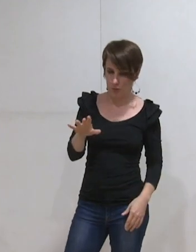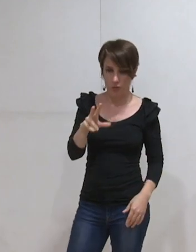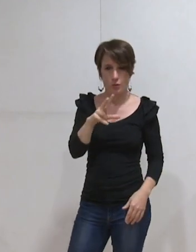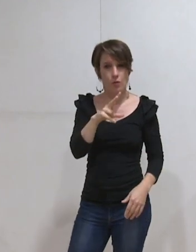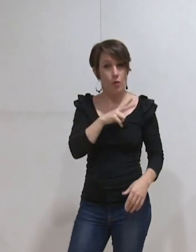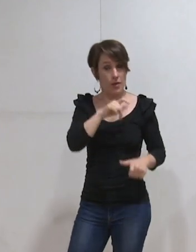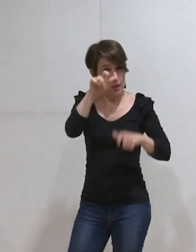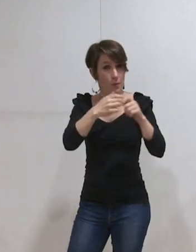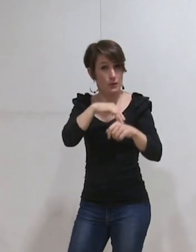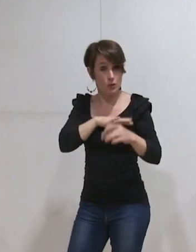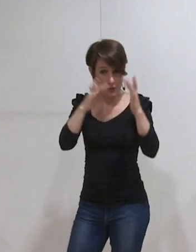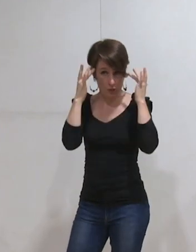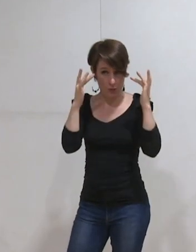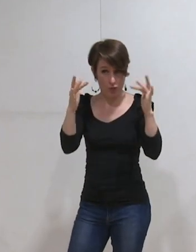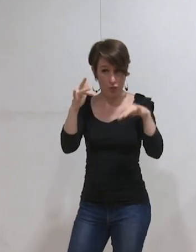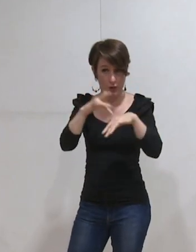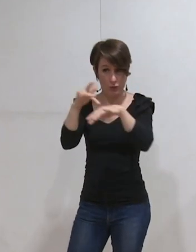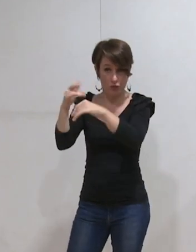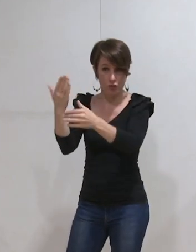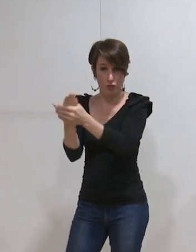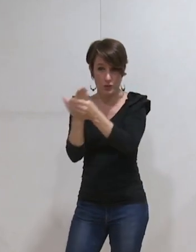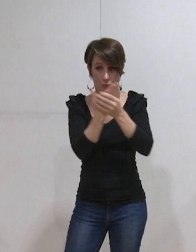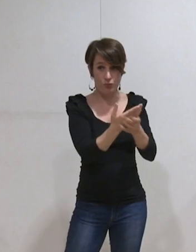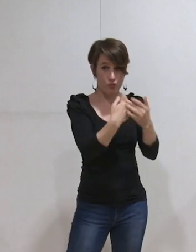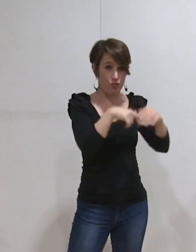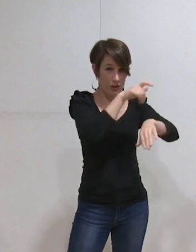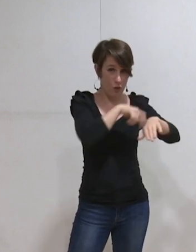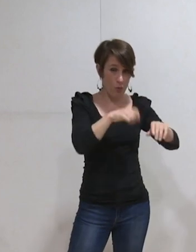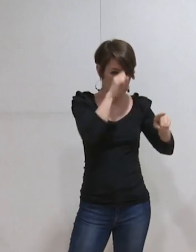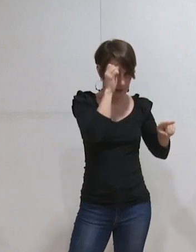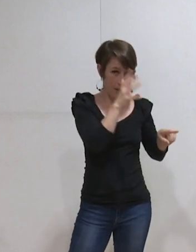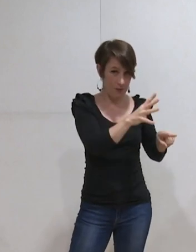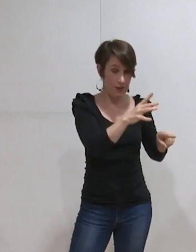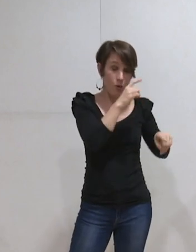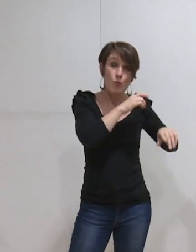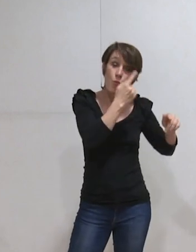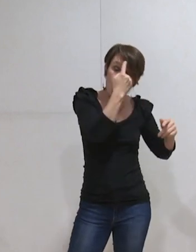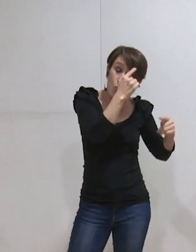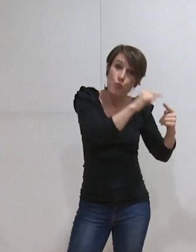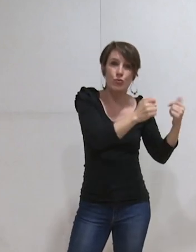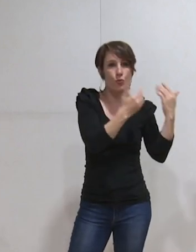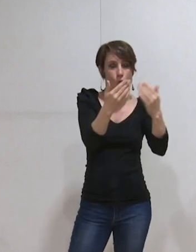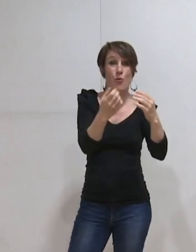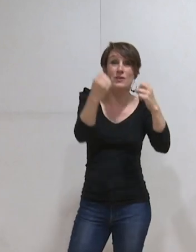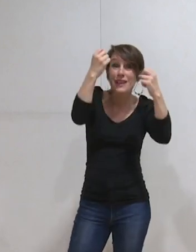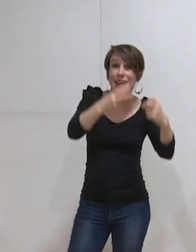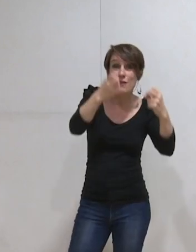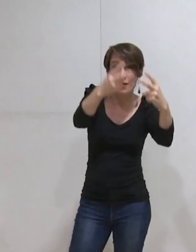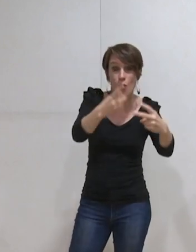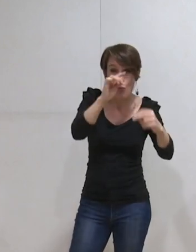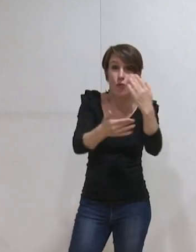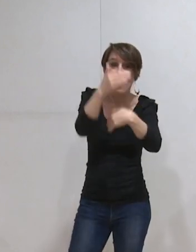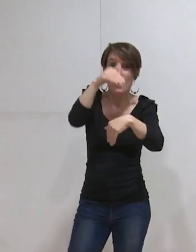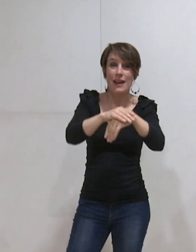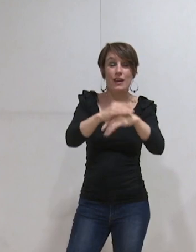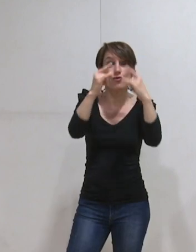d'avis pour organiser des événements dans le cadre de la euh faites des tuiles est-ce que puisque le comité d'avis